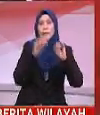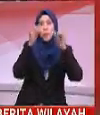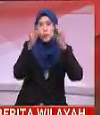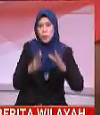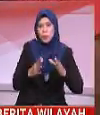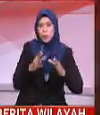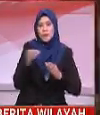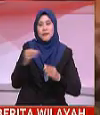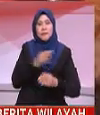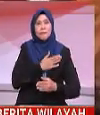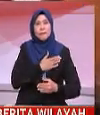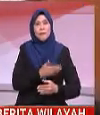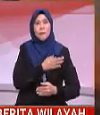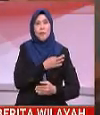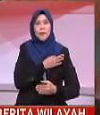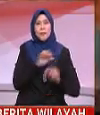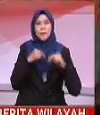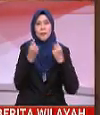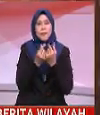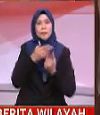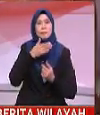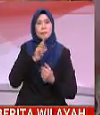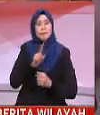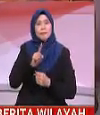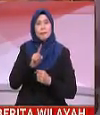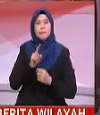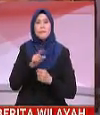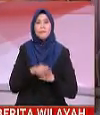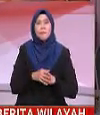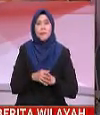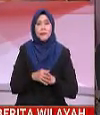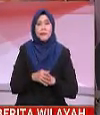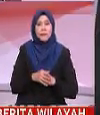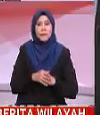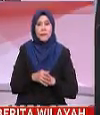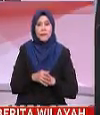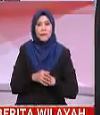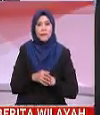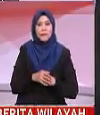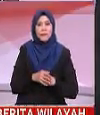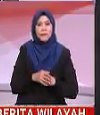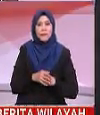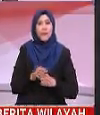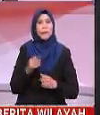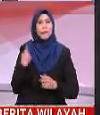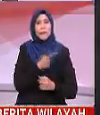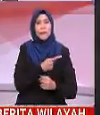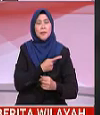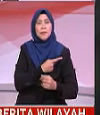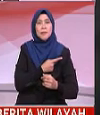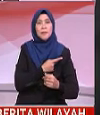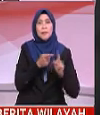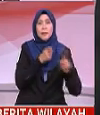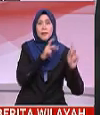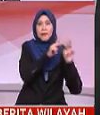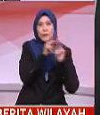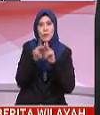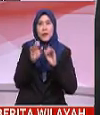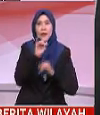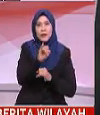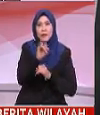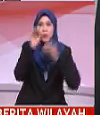dan relawan muda Ikatan Muslimin di kampung berkenaan. Kami daripada Ikatan Guru-Guru Muslim AIGURU